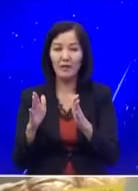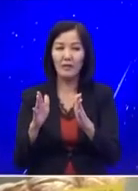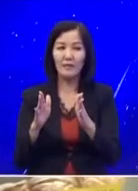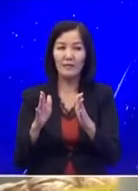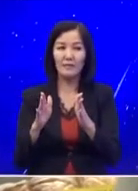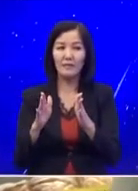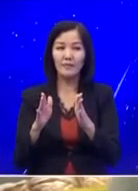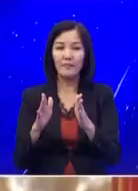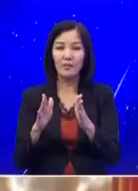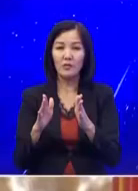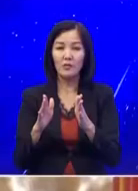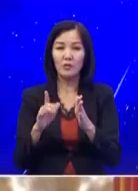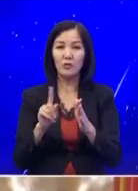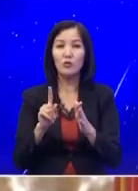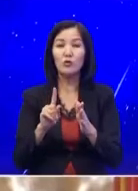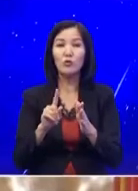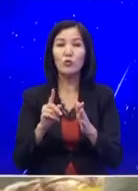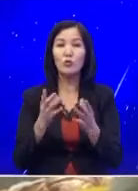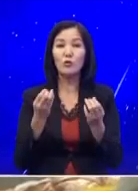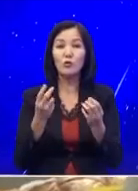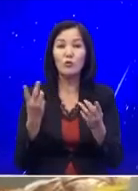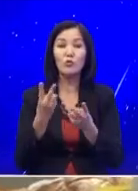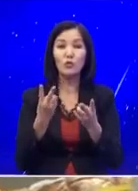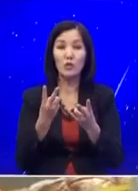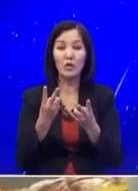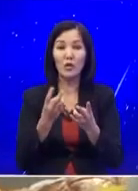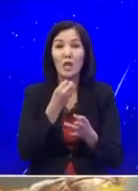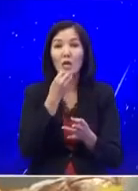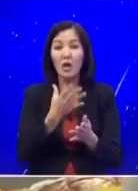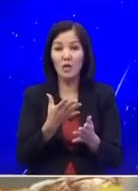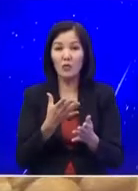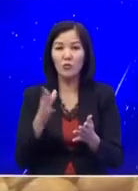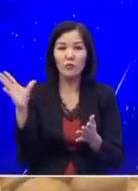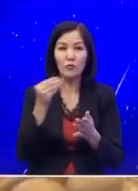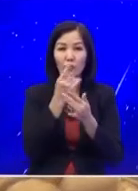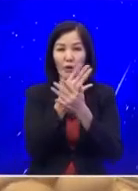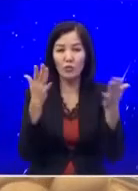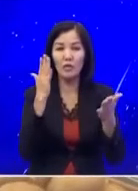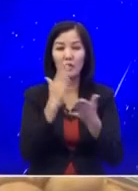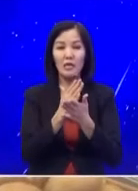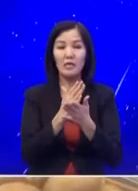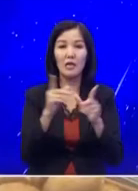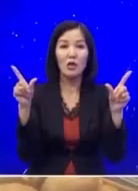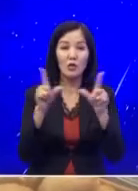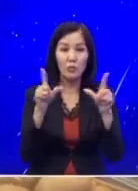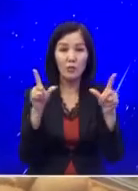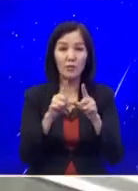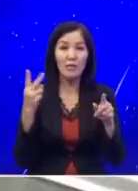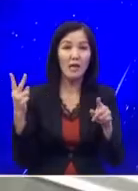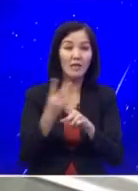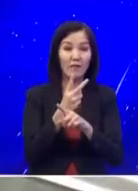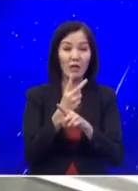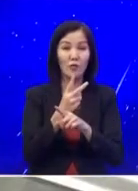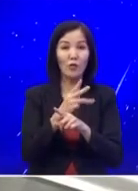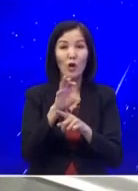Чего еще нам надо? Это же хорошо, что вот это все продукты. Этот супермаркет в Талдыкургане второй.